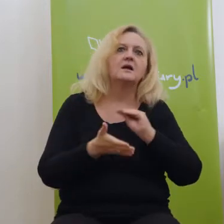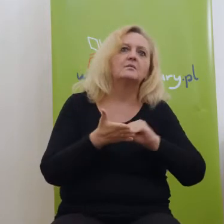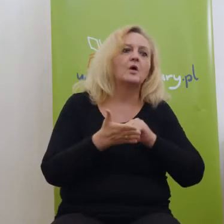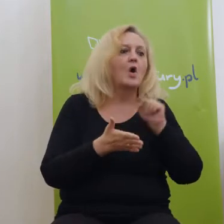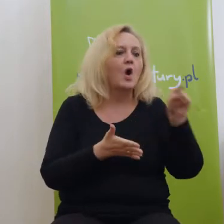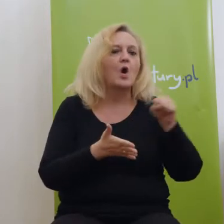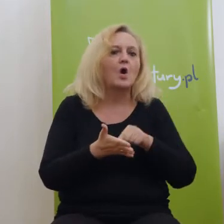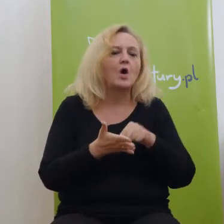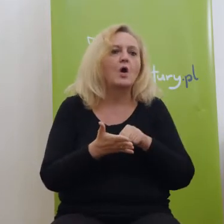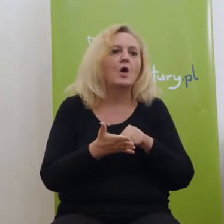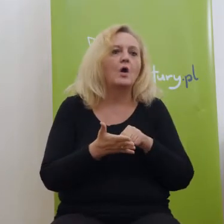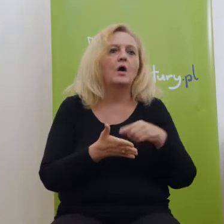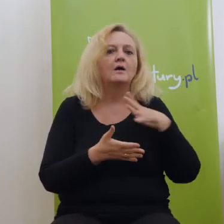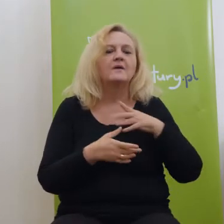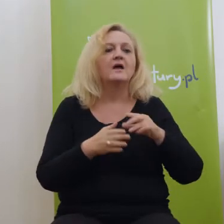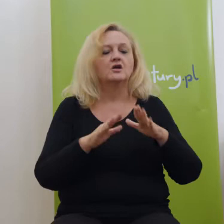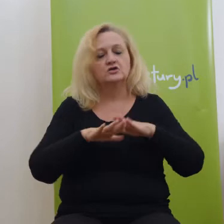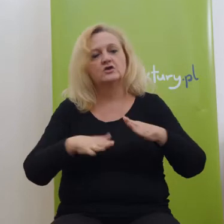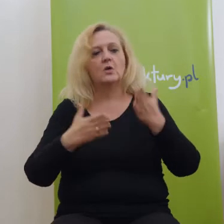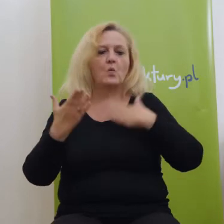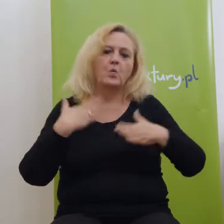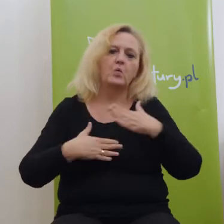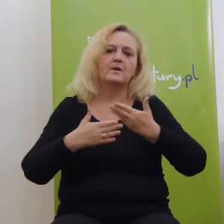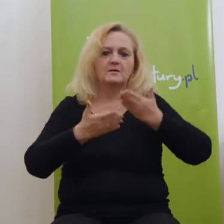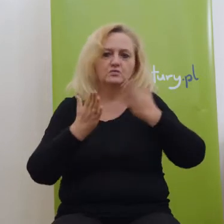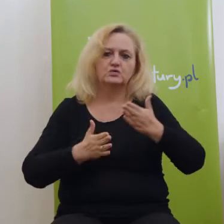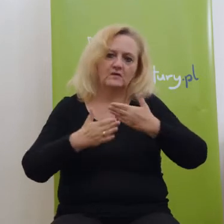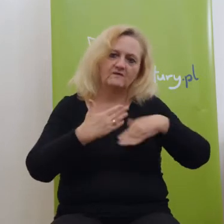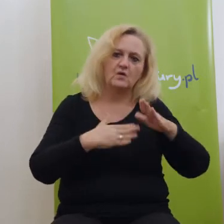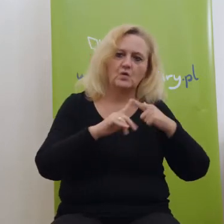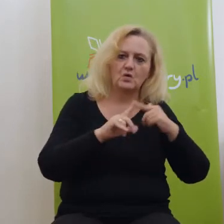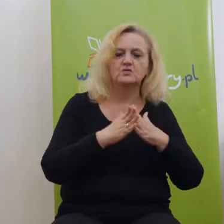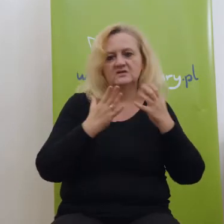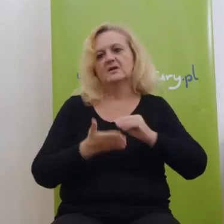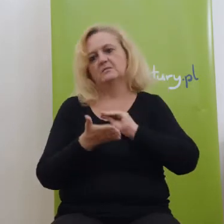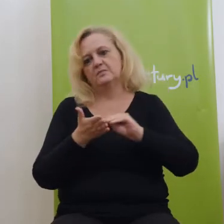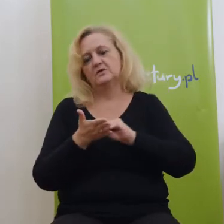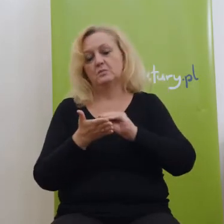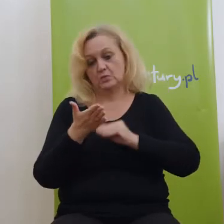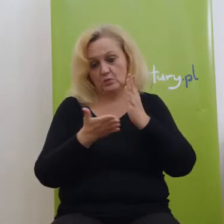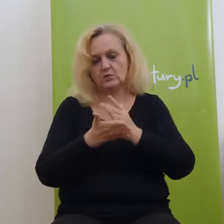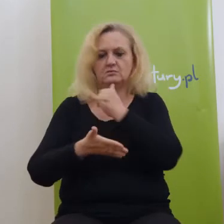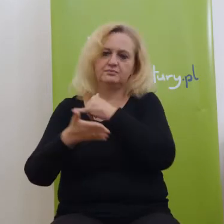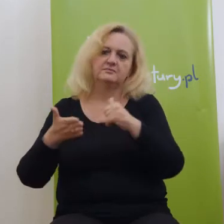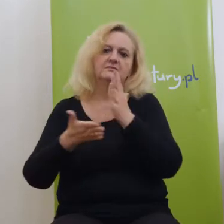scenę właśnie, jak na przykład dzieci idą do kościoła, no to dobra, no to piszę, jak napiszę, to skreślam. A potem, jest strasznie śmiesznie, ponieważ ja muszę to